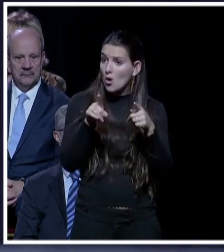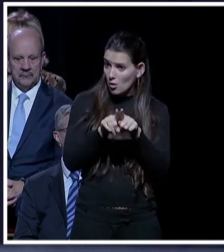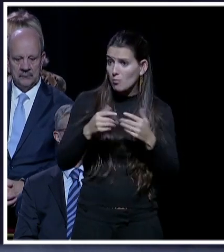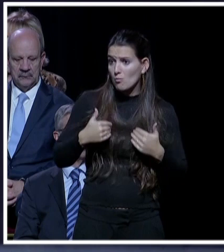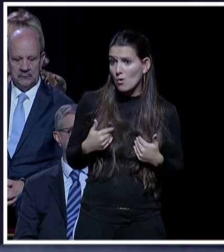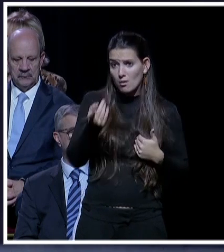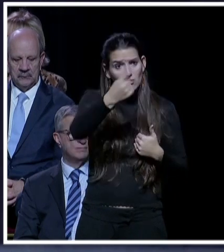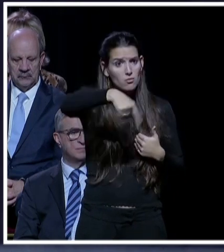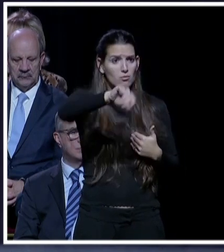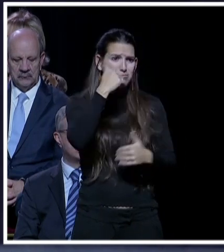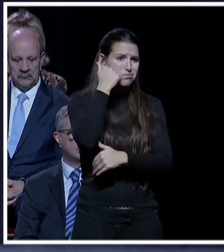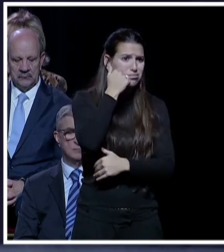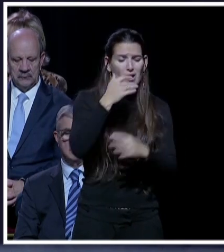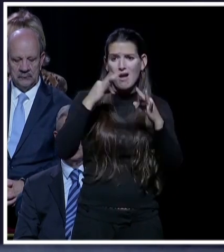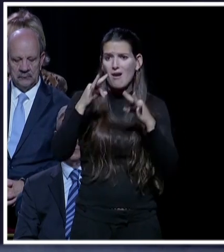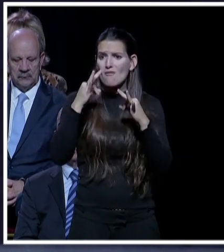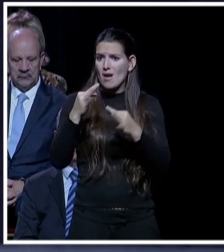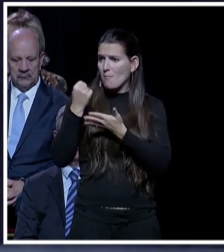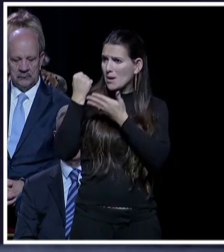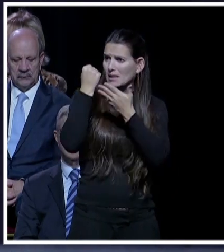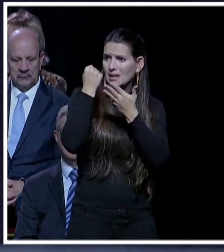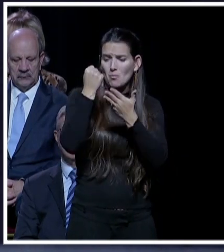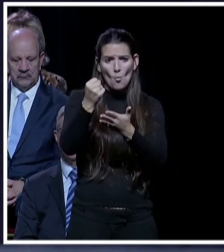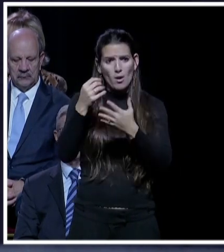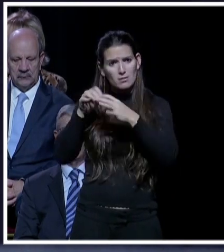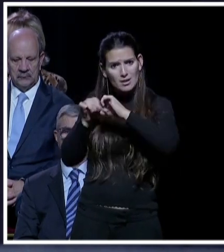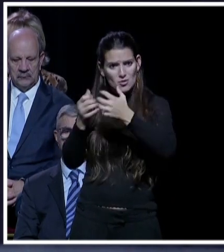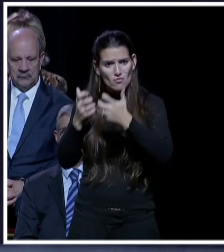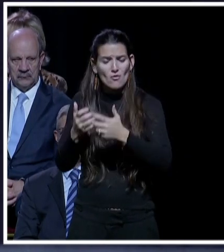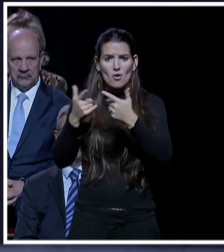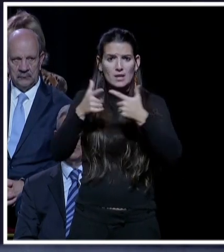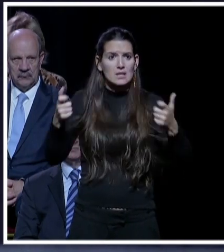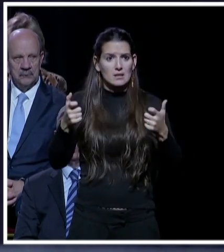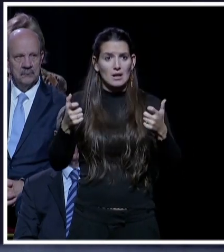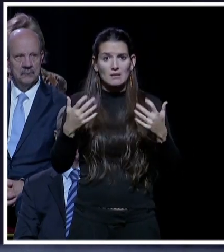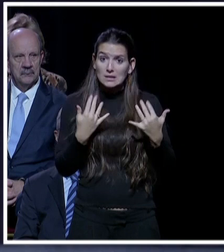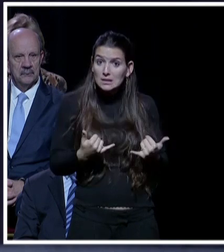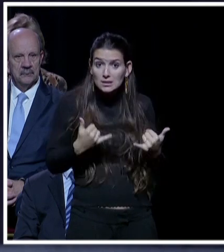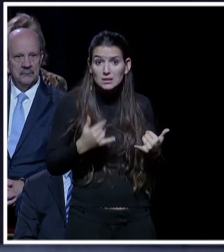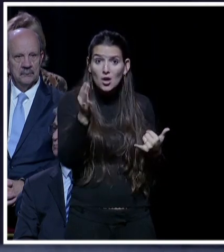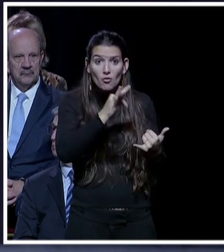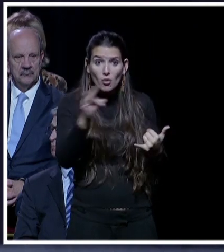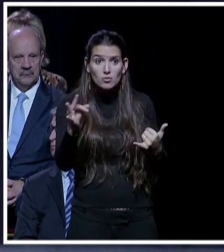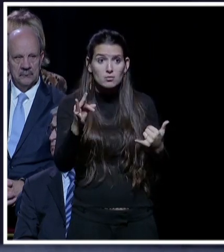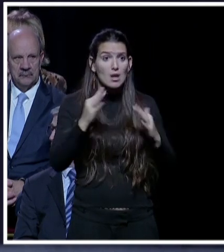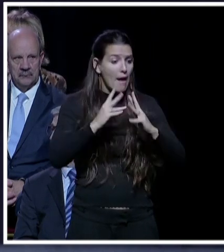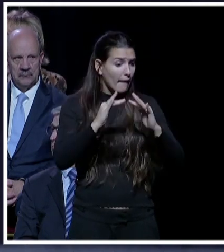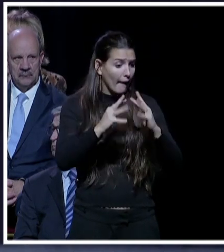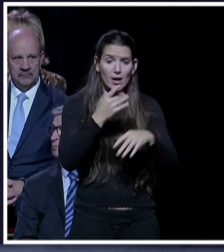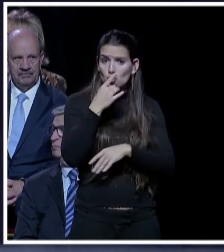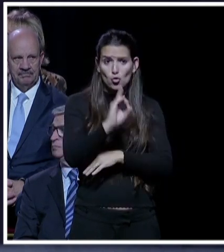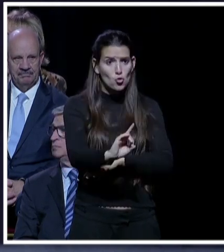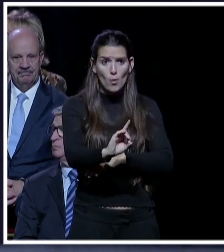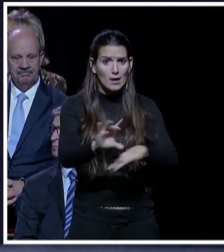contre nos racines, notre culture et notre patrimoine. Dans notre France, on n'interdit pas les crèches de Noël et on ne déboulonne pas les